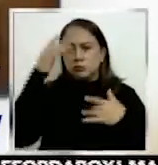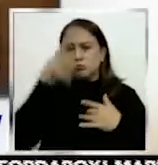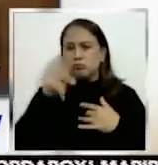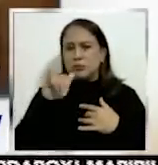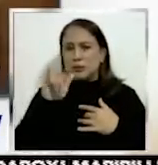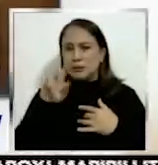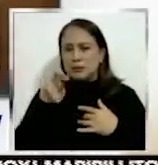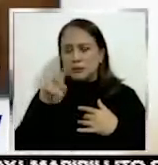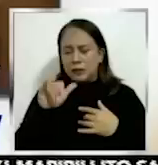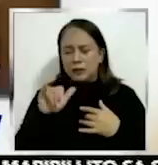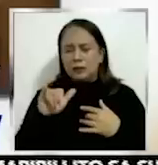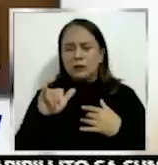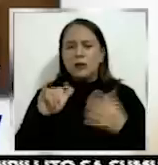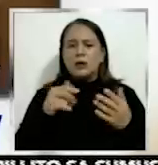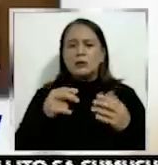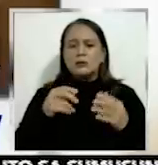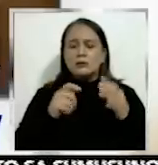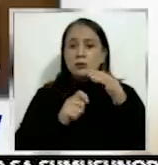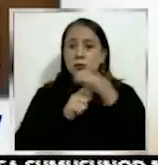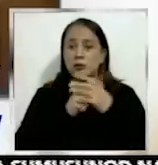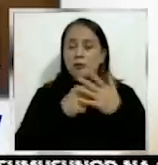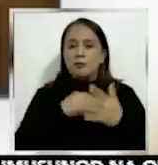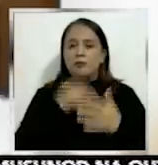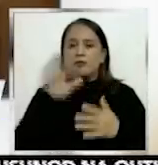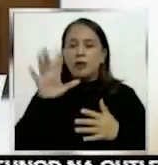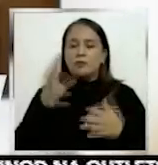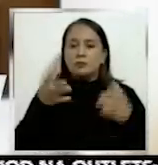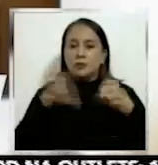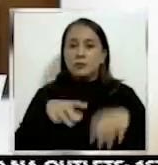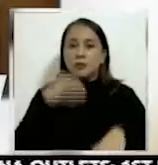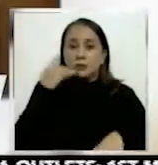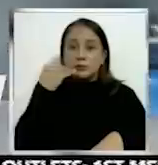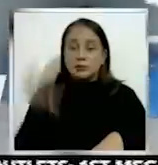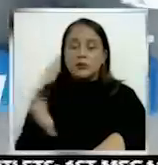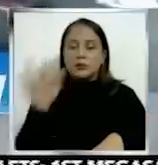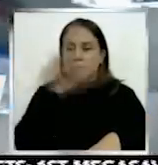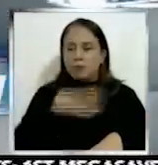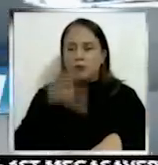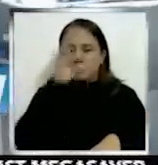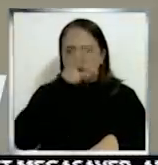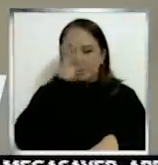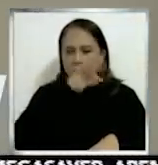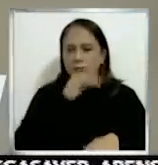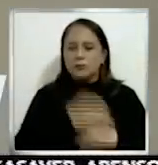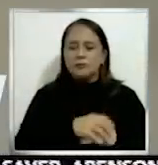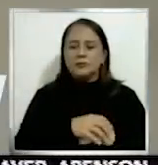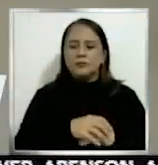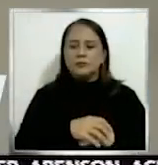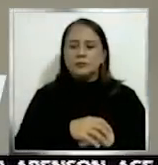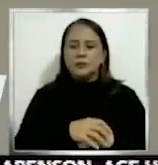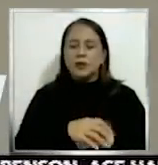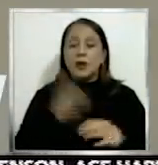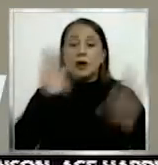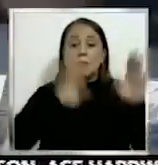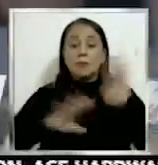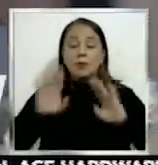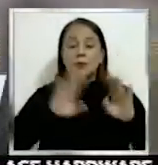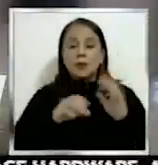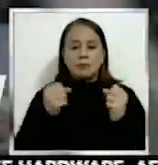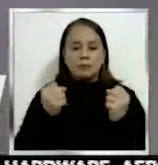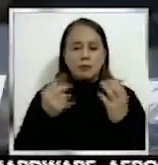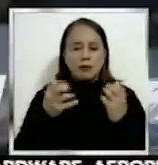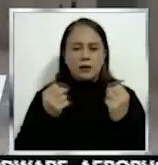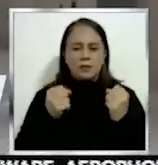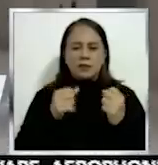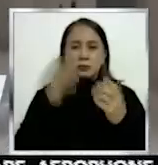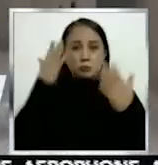top one of the top 5 causes of death among Filipinos. Ang problema, marami raw ang hindi alam na